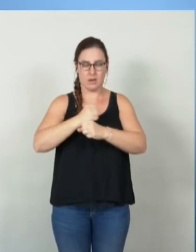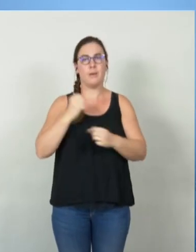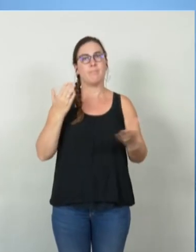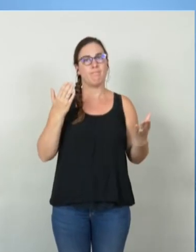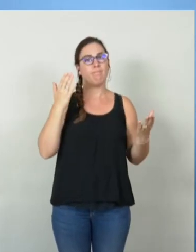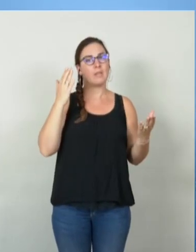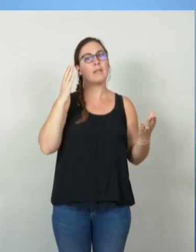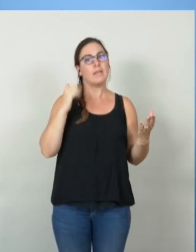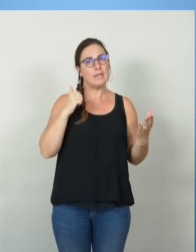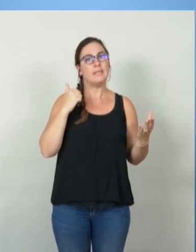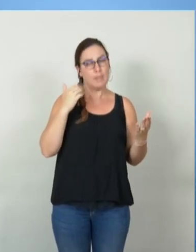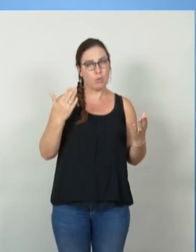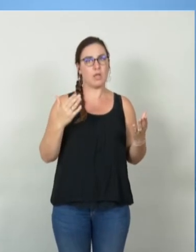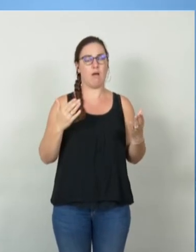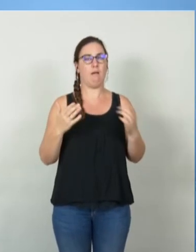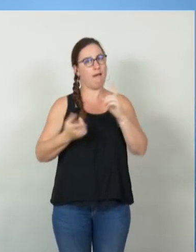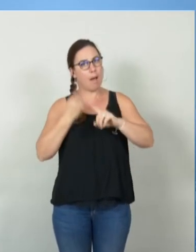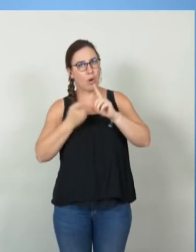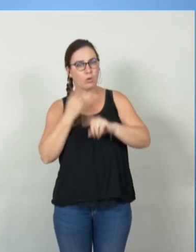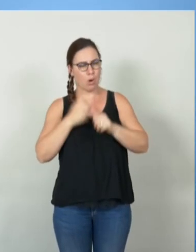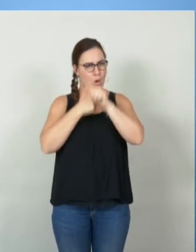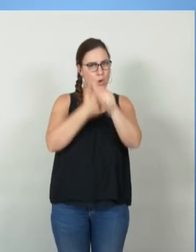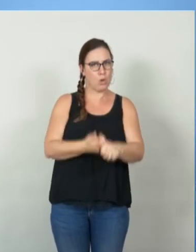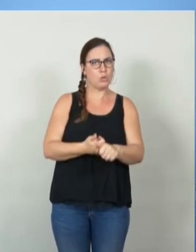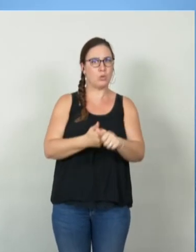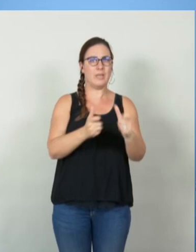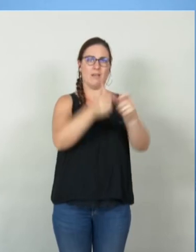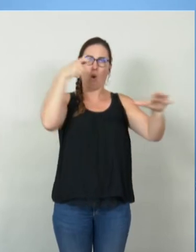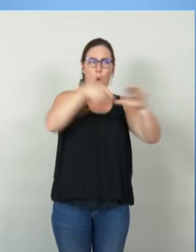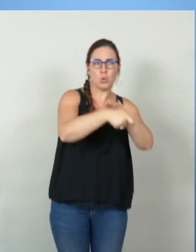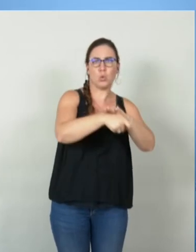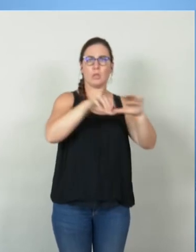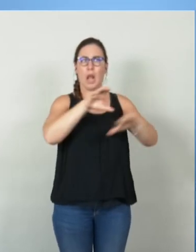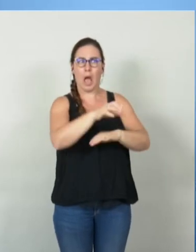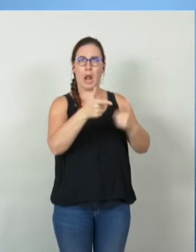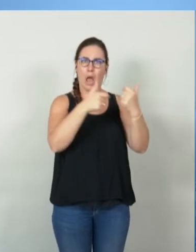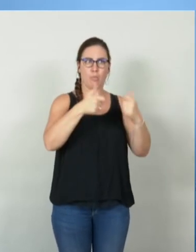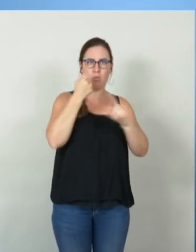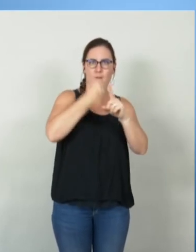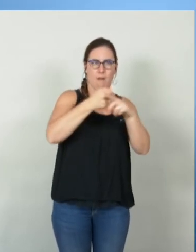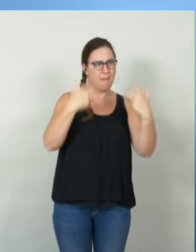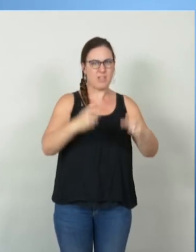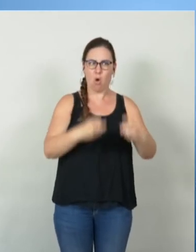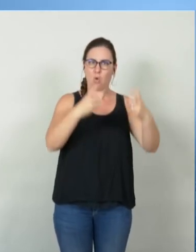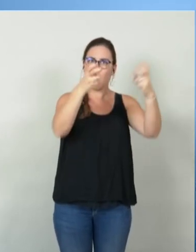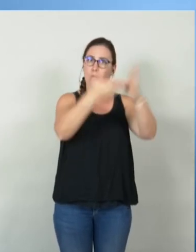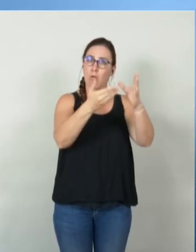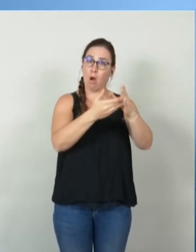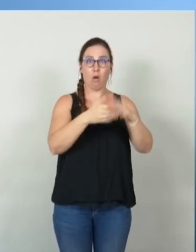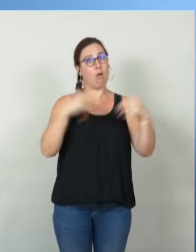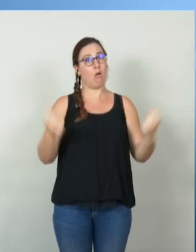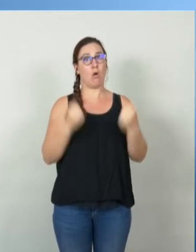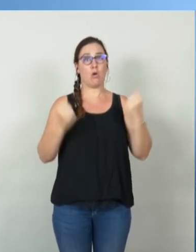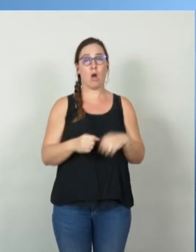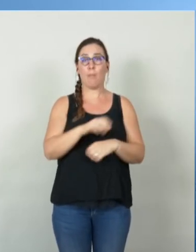important quand on voit l'étendue des ressources dont bénéficie l'établissement et la nécessité de se battre pour les faire croître effectivement un budget comme de